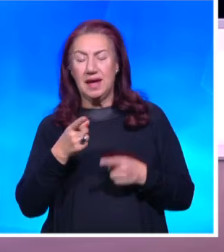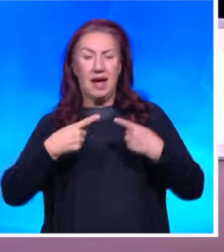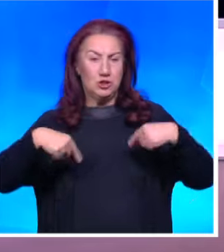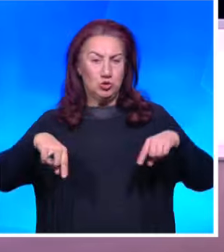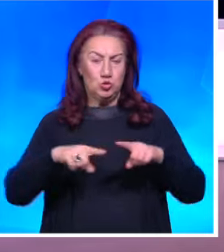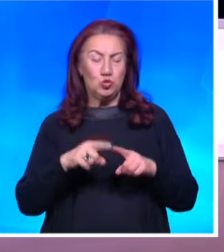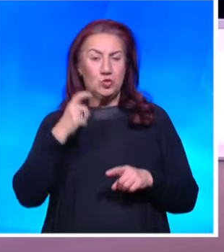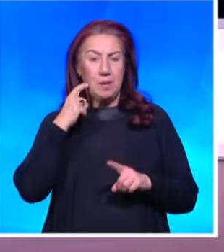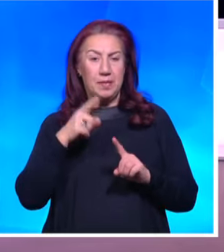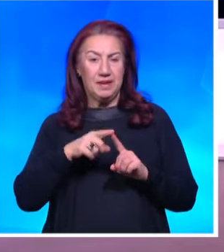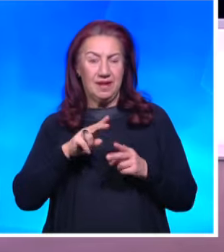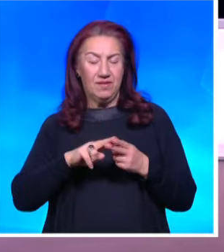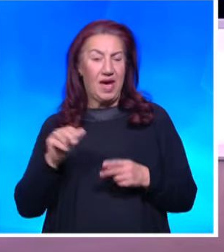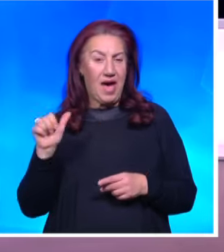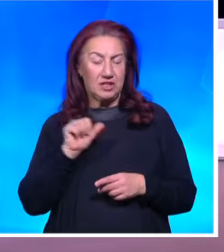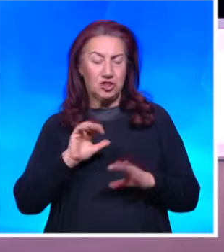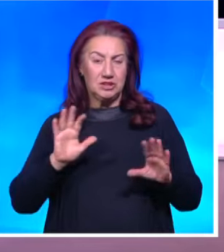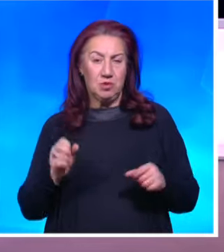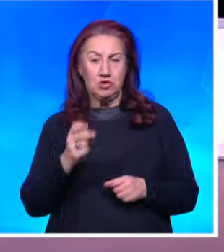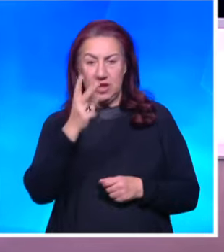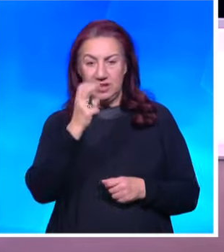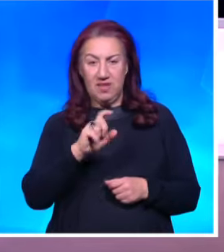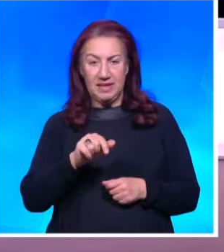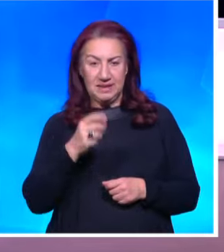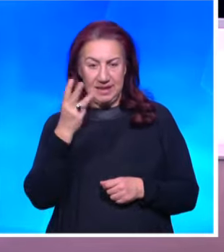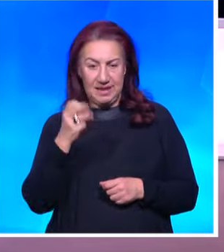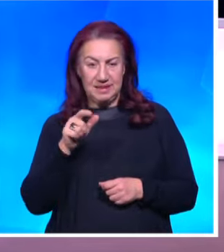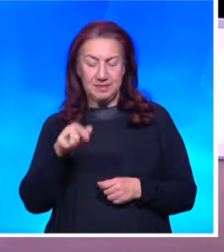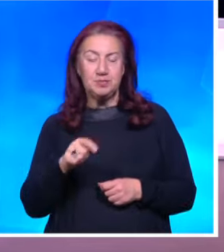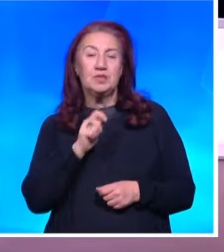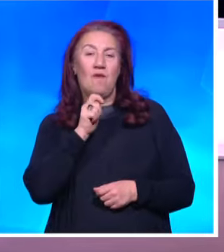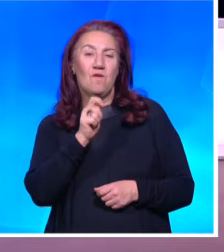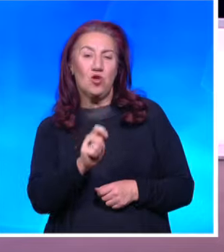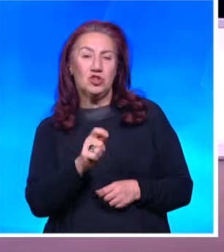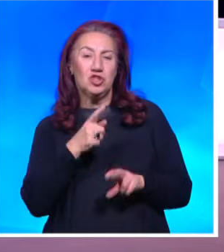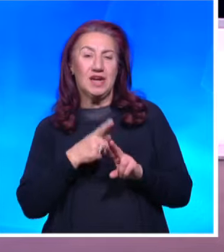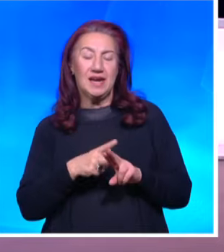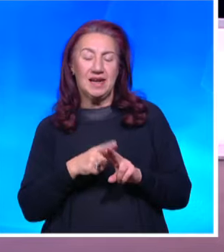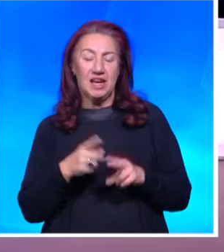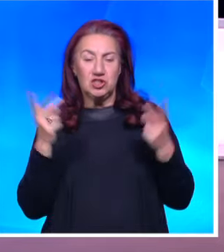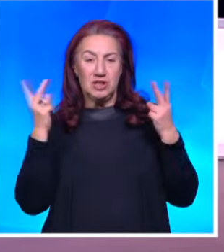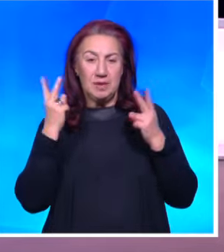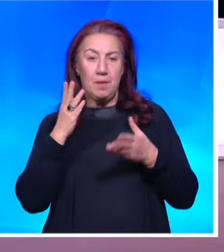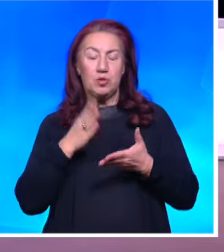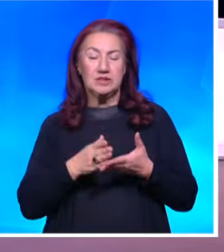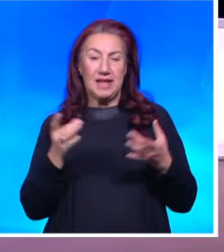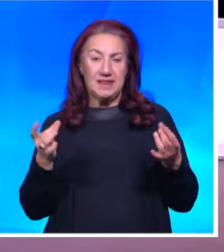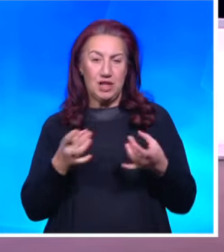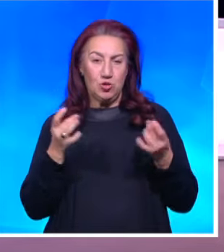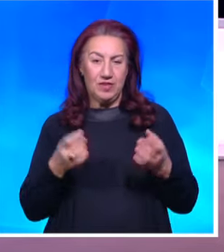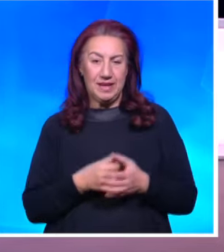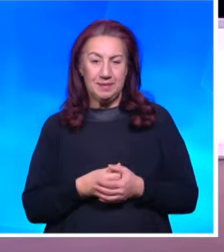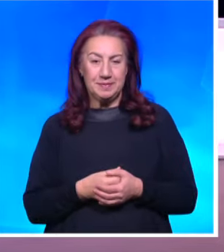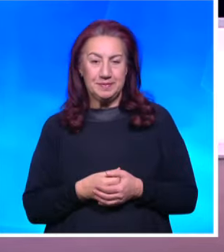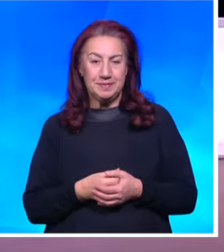btv еш започва в 20:30 сега от водещия илия илиев ще разберем последните преди големия сблъсък здравей